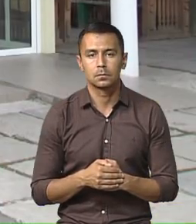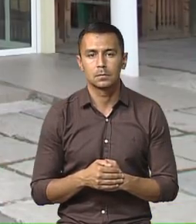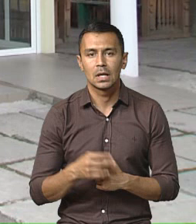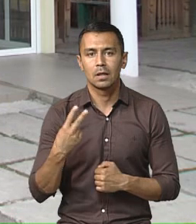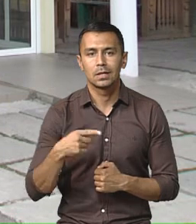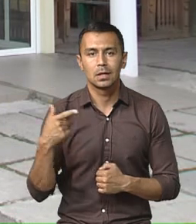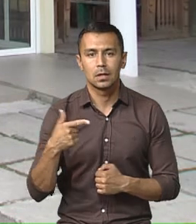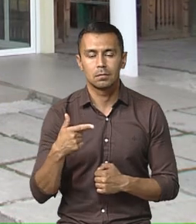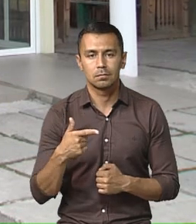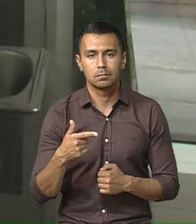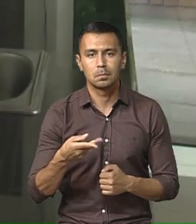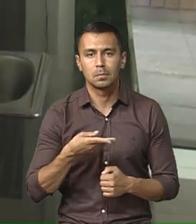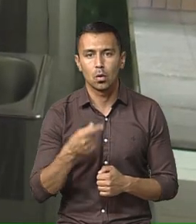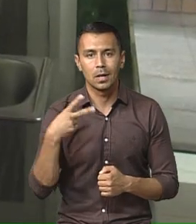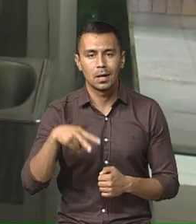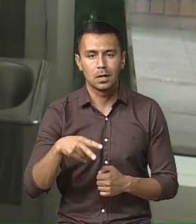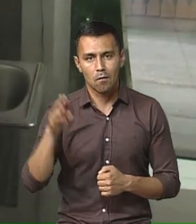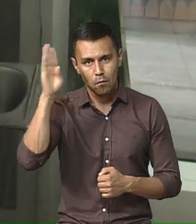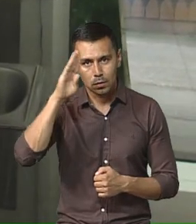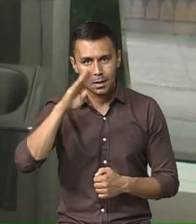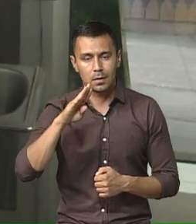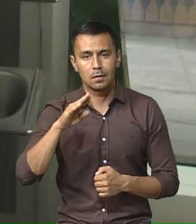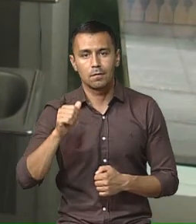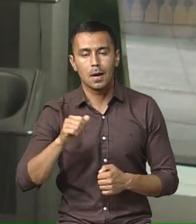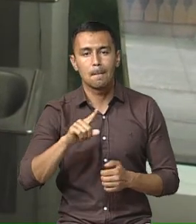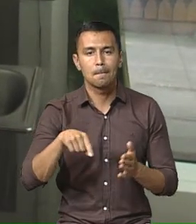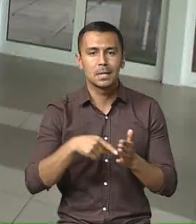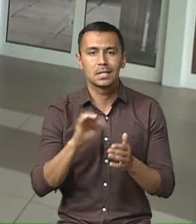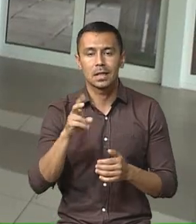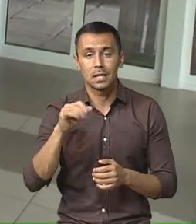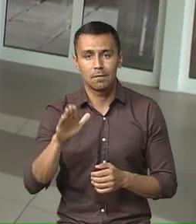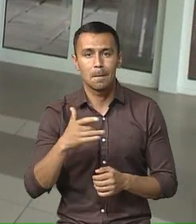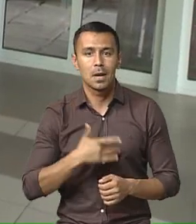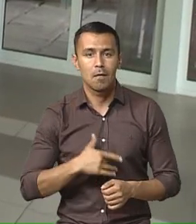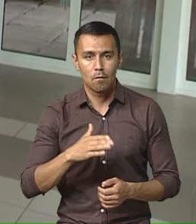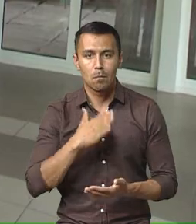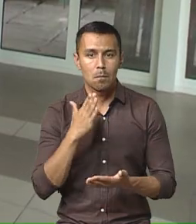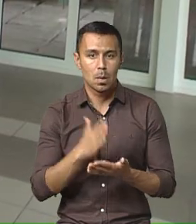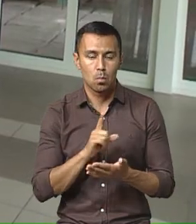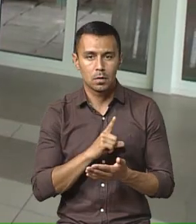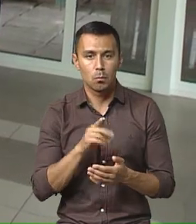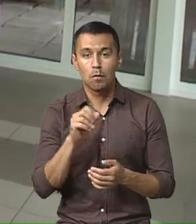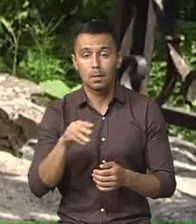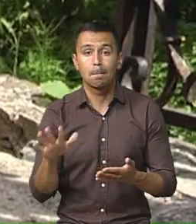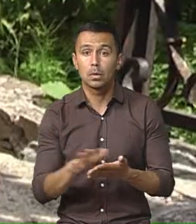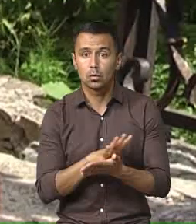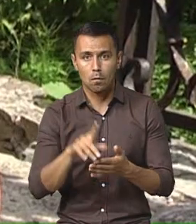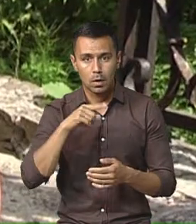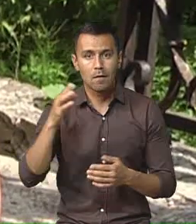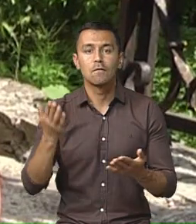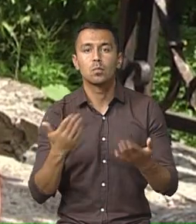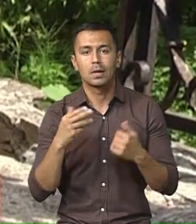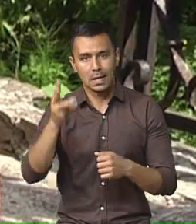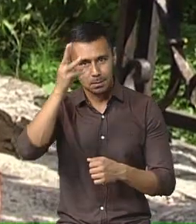20 гривень встановлено плату за 1 літр води з Бручанської у курортному містечку Сатанів. Мінеральна вода має бути у бюветі безкоштовною, каже відпочивальниця